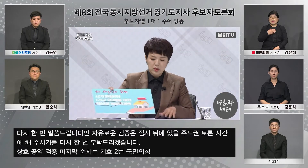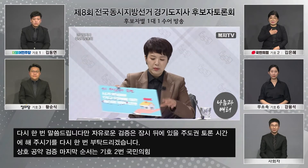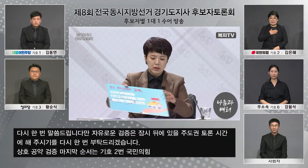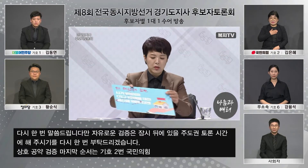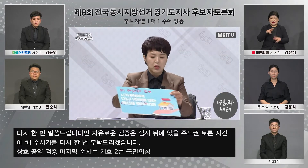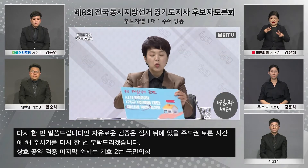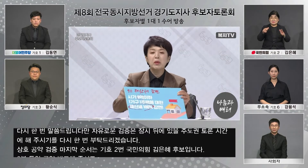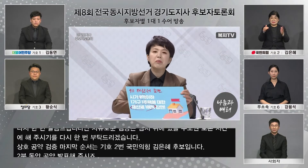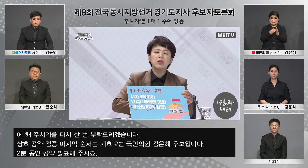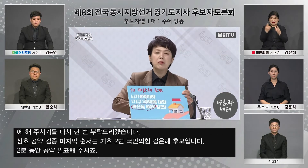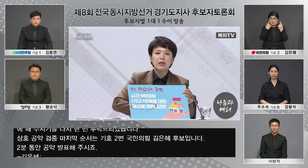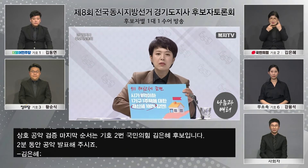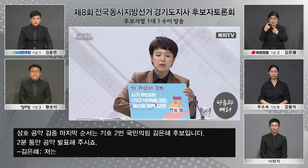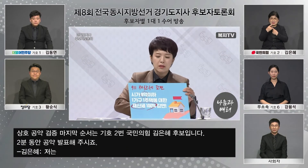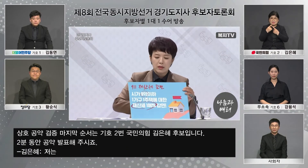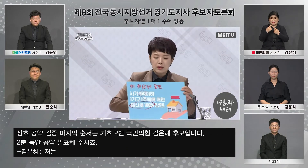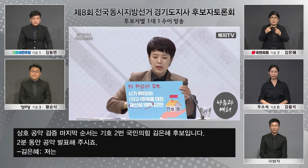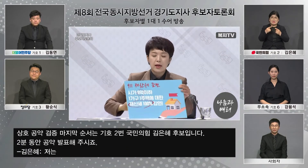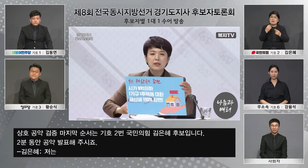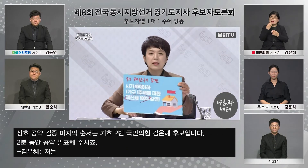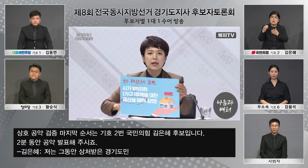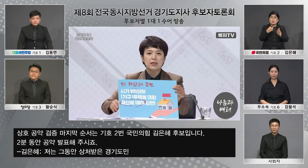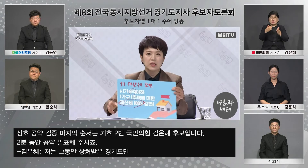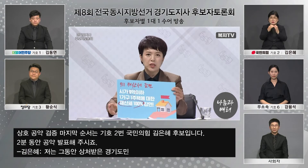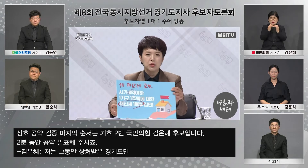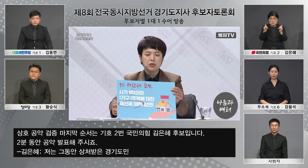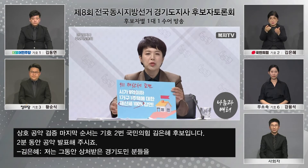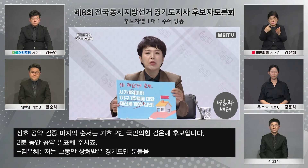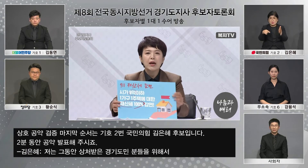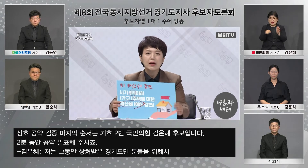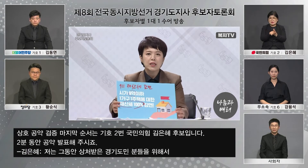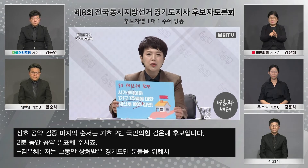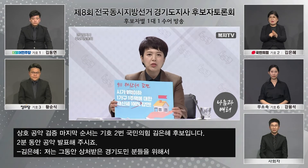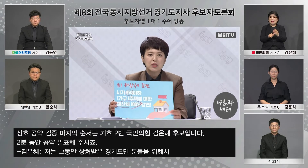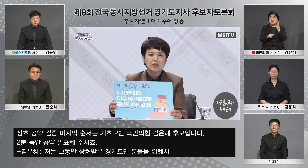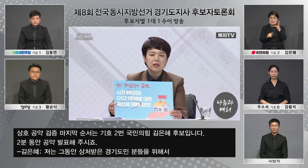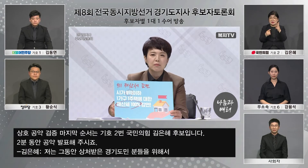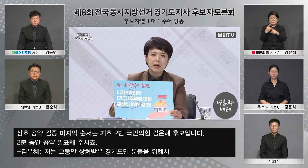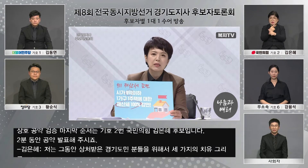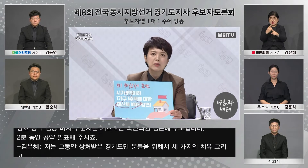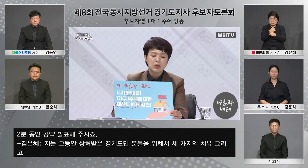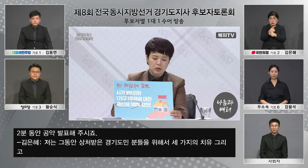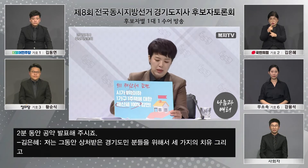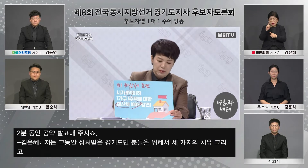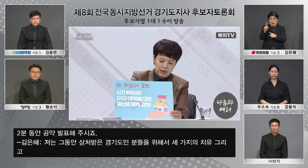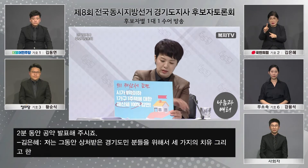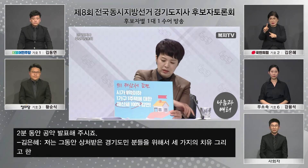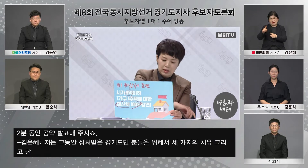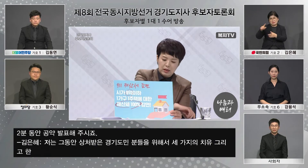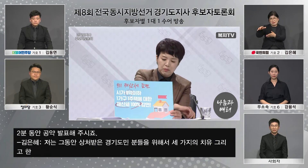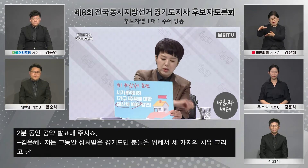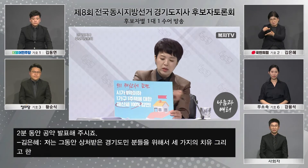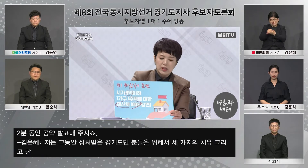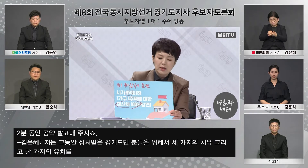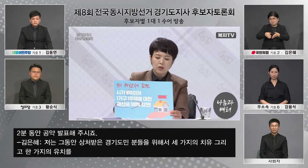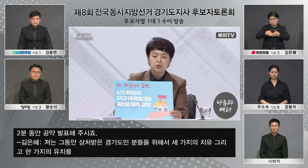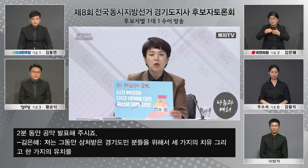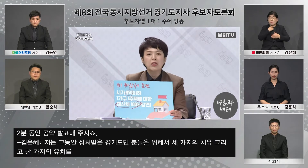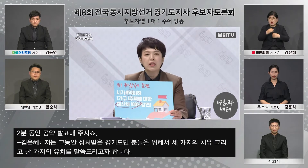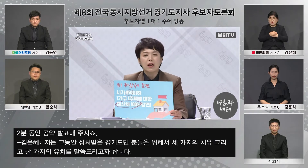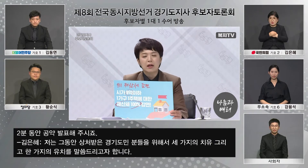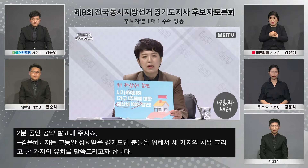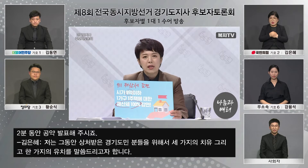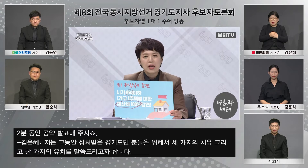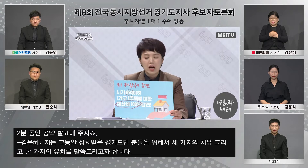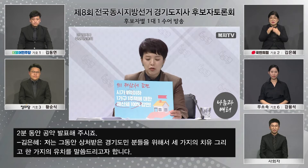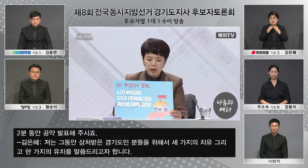그동안 상처받은 경기도민분들을 위해서 3가지의 치유 그리고 1가지의 유치를 말씀드리고자 합니다. 먼저 시가 9억